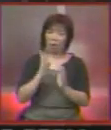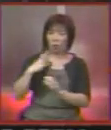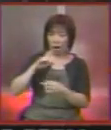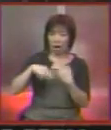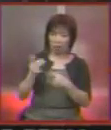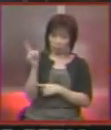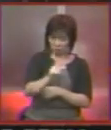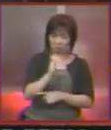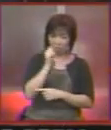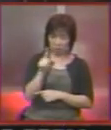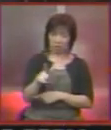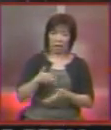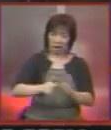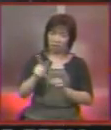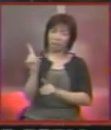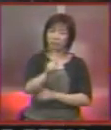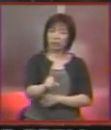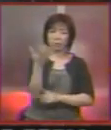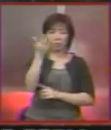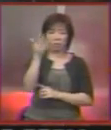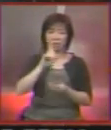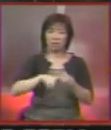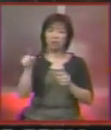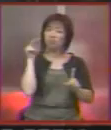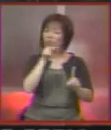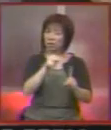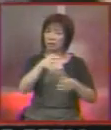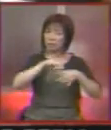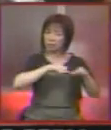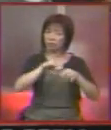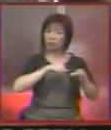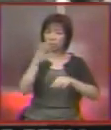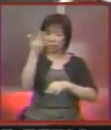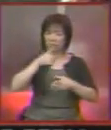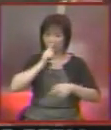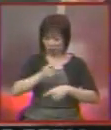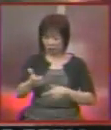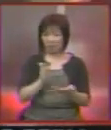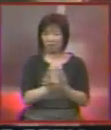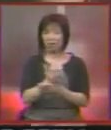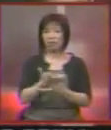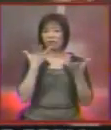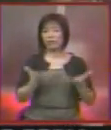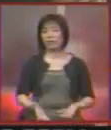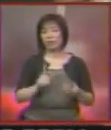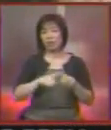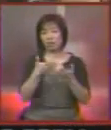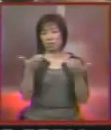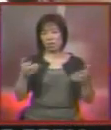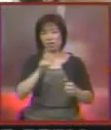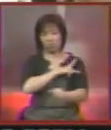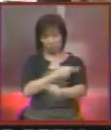ni Enrile ang hiling ng prosekusyon na ipasubpoena ang ilang hukom ng Korte Suprema. Mabigat daw kasi ang usapin ng separation of powers. Ito rin